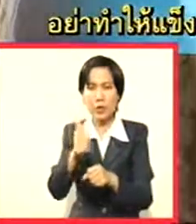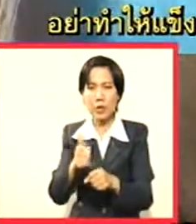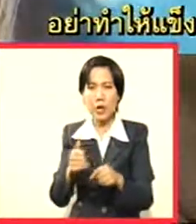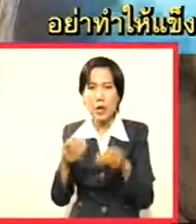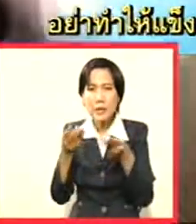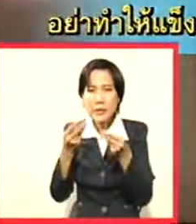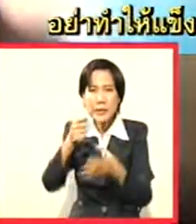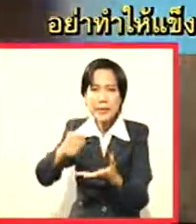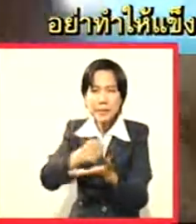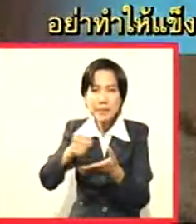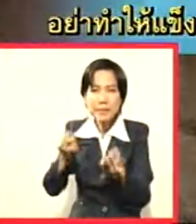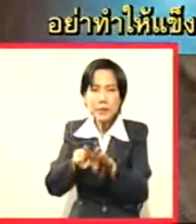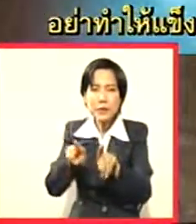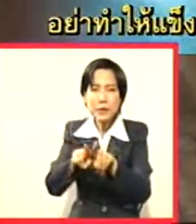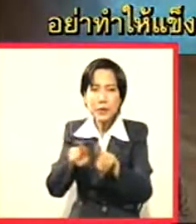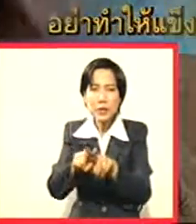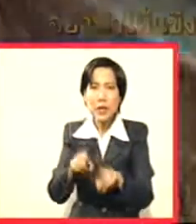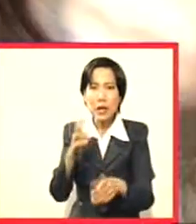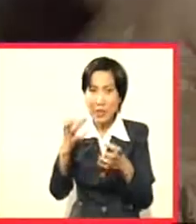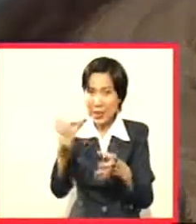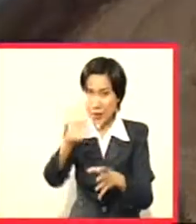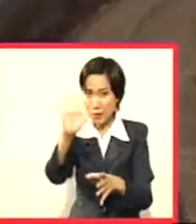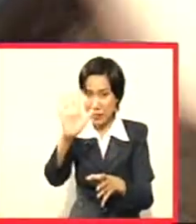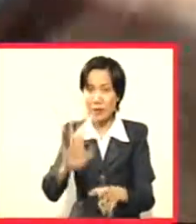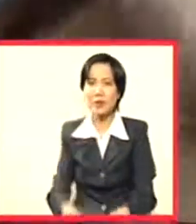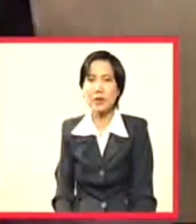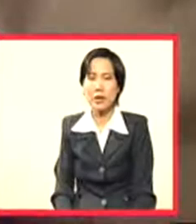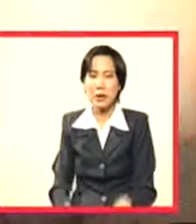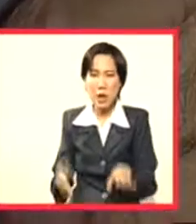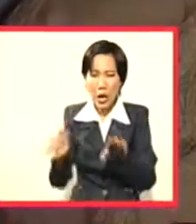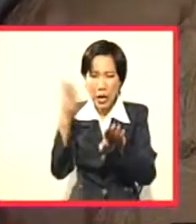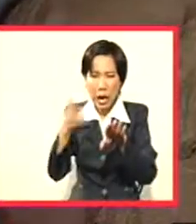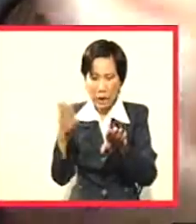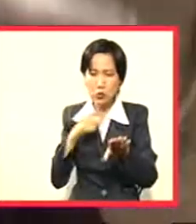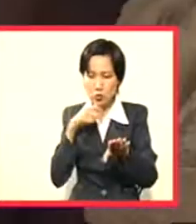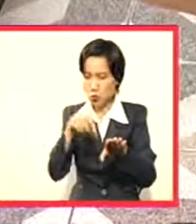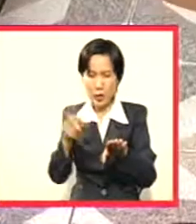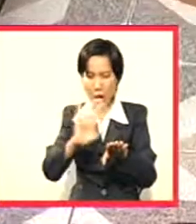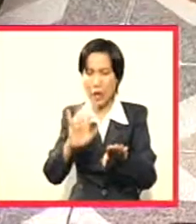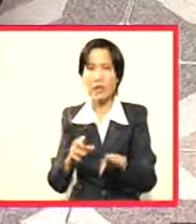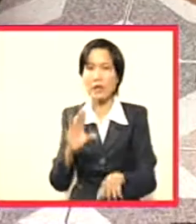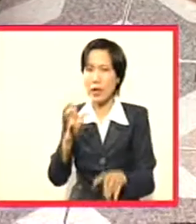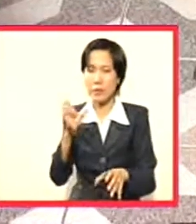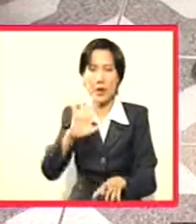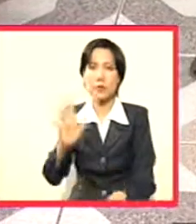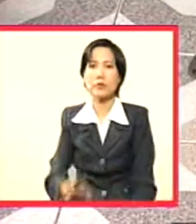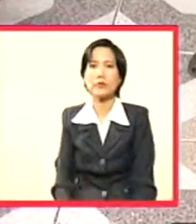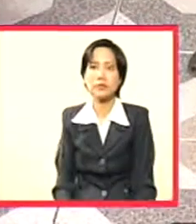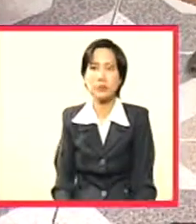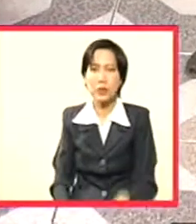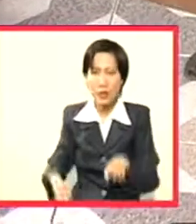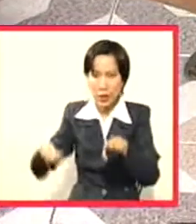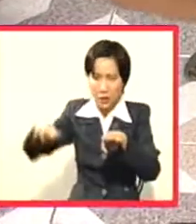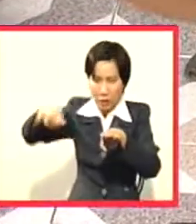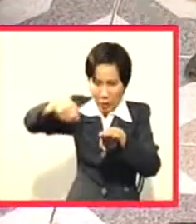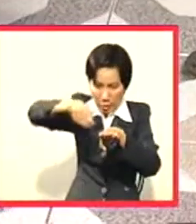ครีมข้นๆแต่ระวังอย่าให้แข็งมากเพราะจะทำให้เกิดโพรงอากาศด้านในจากนั้นเทส่วนผส